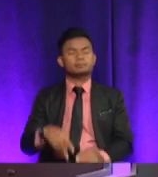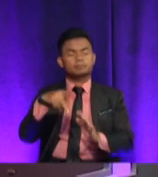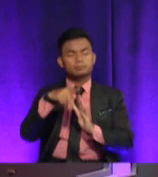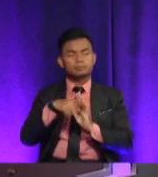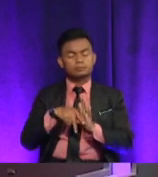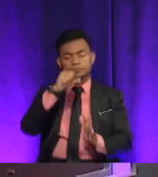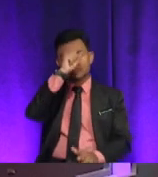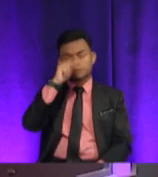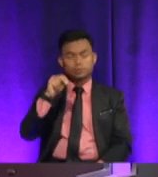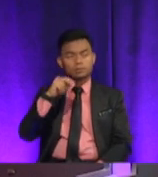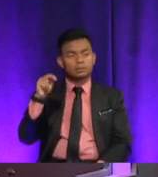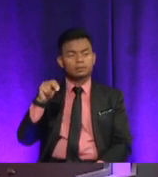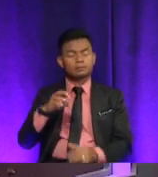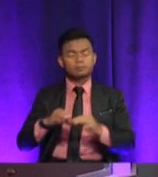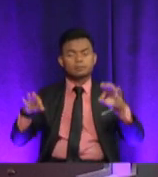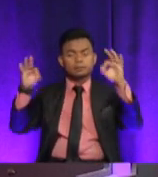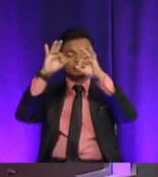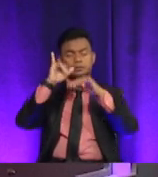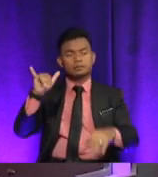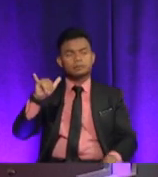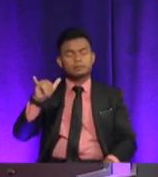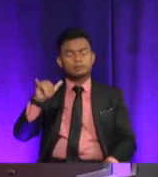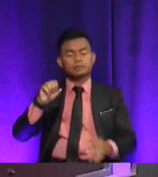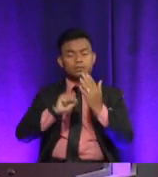pentingnya sumber air kepada manusia